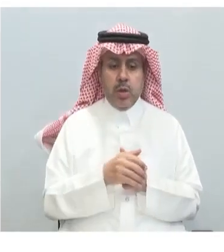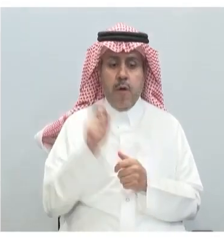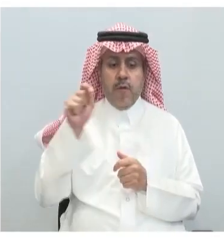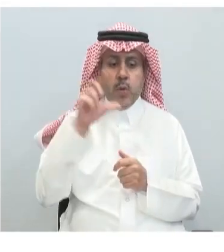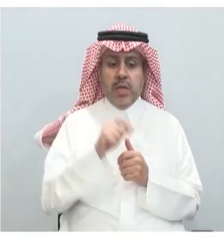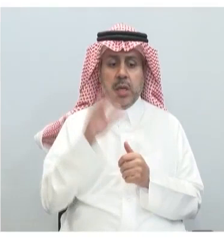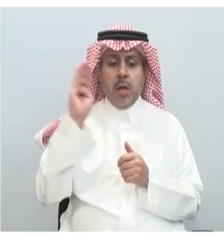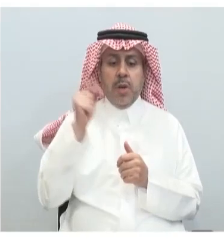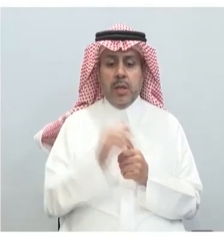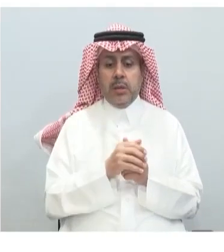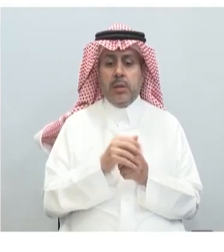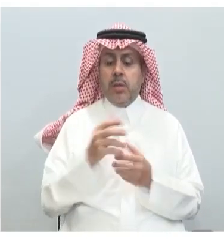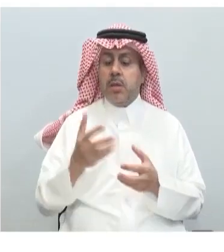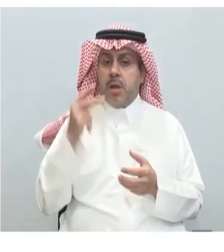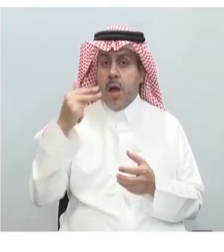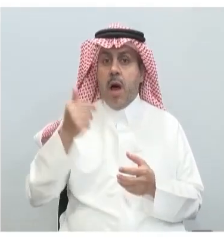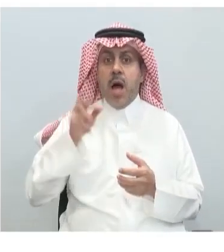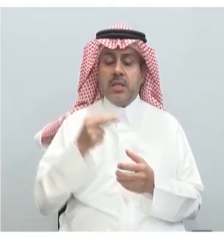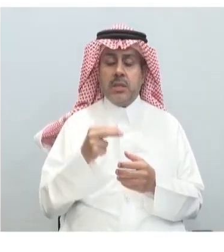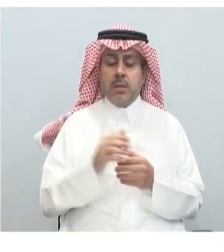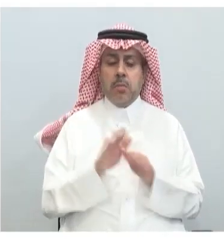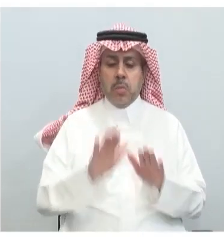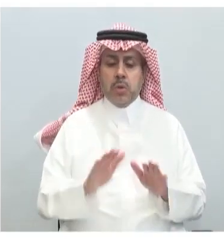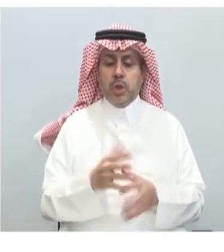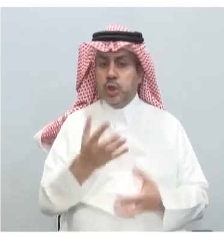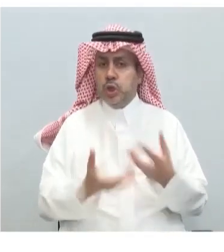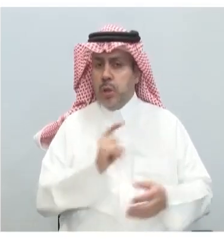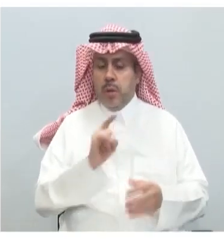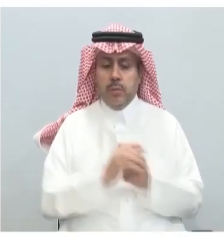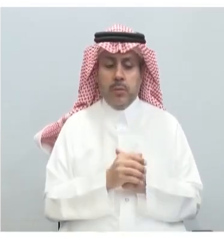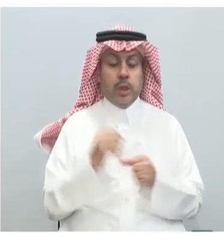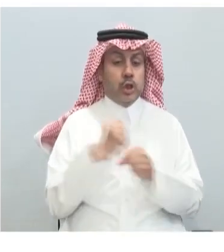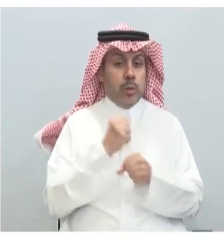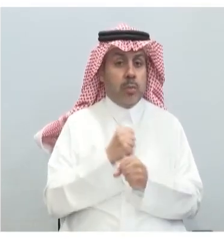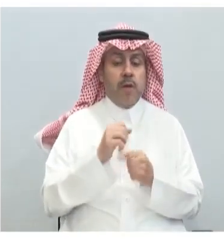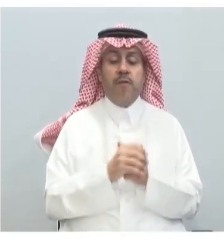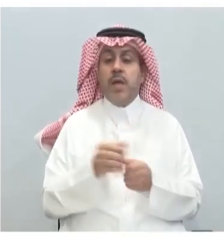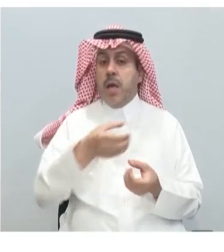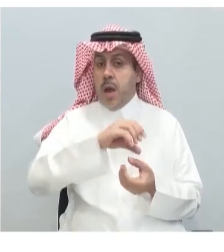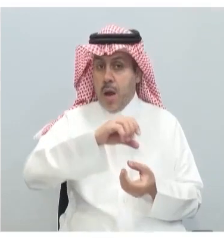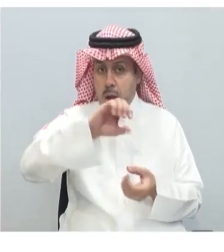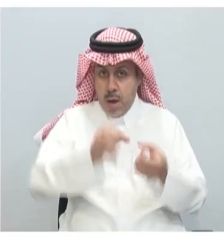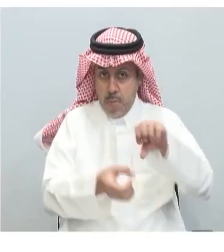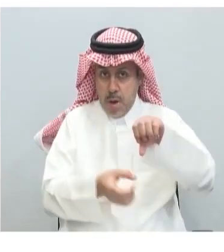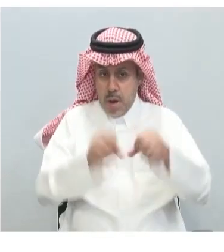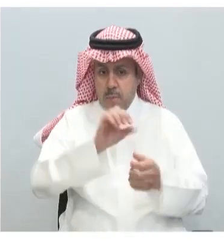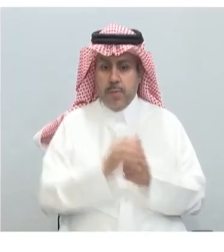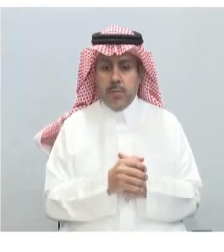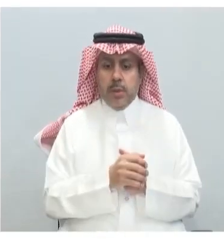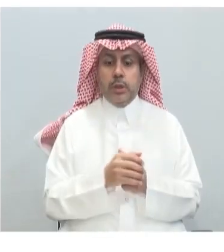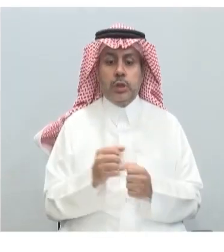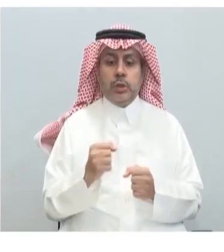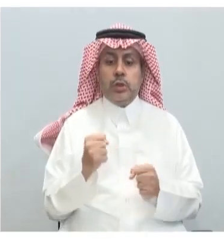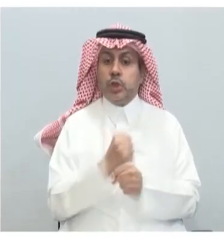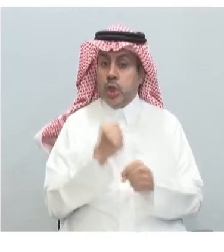مستقر هو ايضا غير نشط له تطبيقات مهمه في مجال الكيمياء من ضمن التطبيقات لديه هذا التطبيق